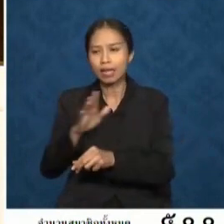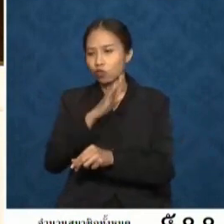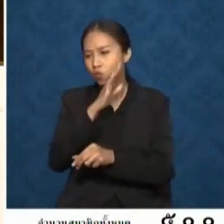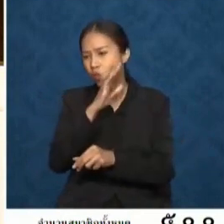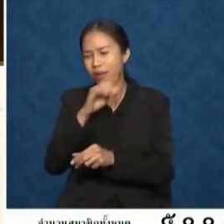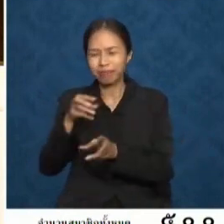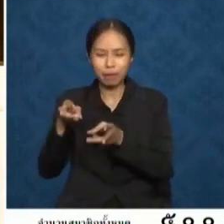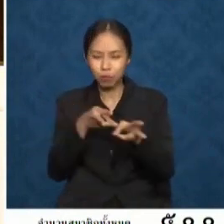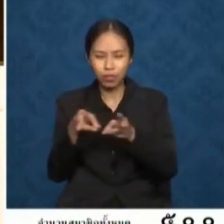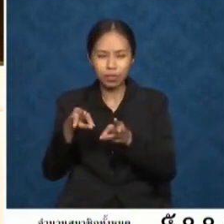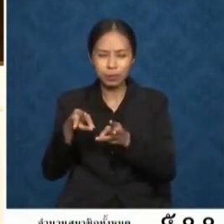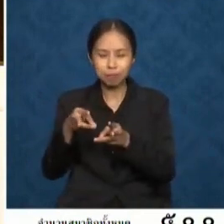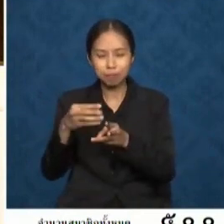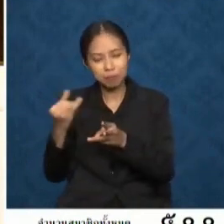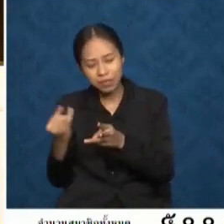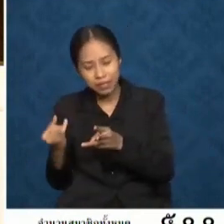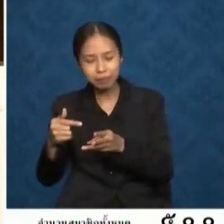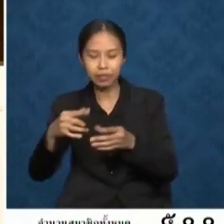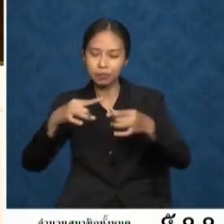่คตรงประเด่น